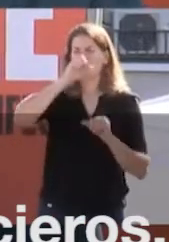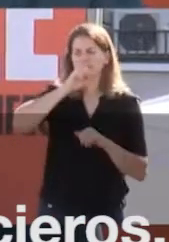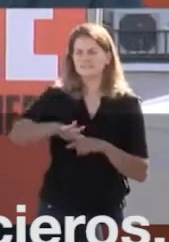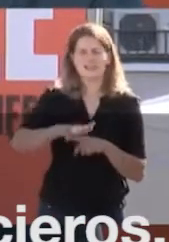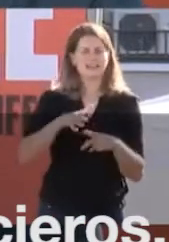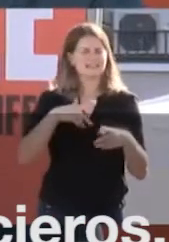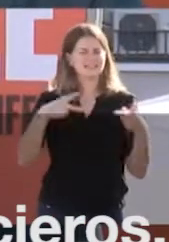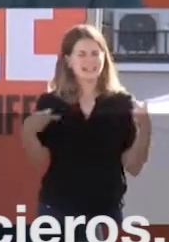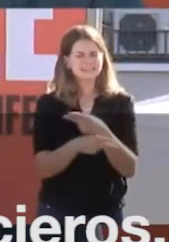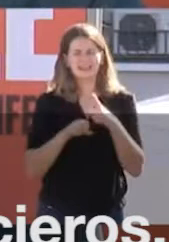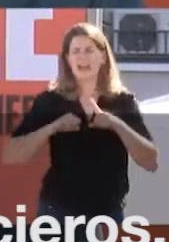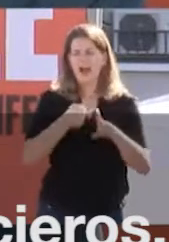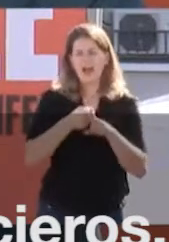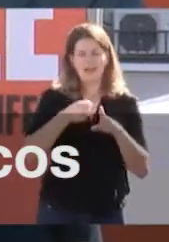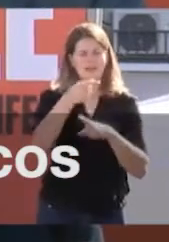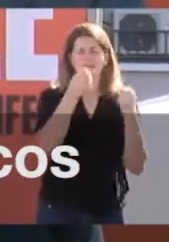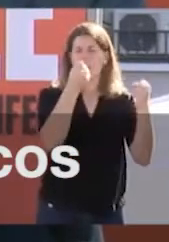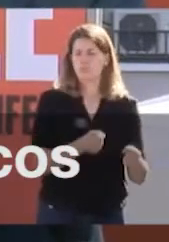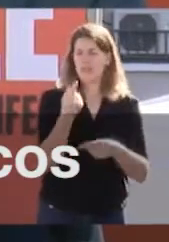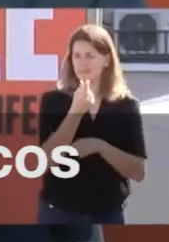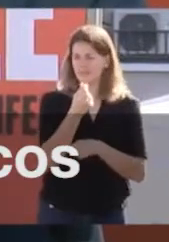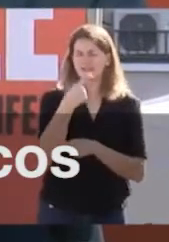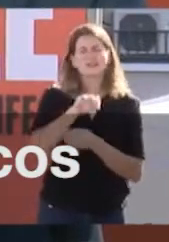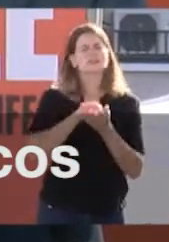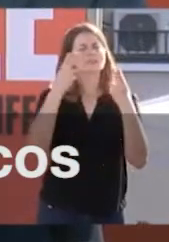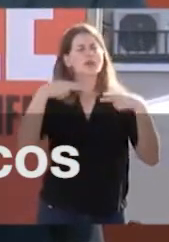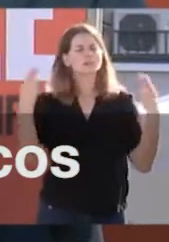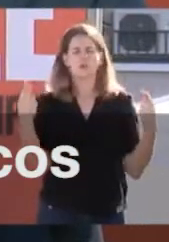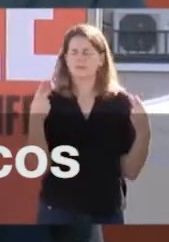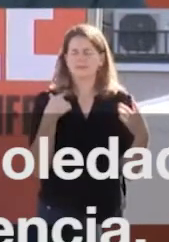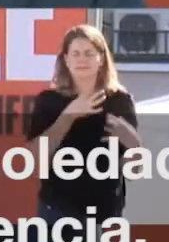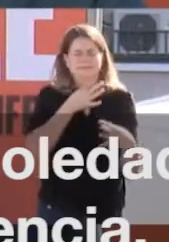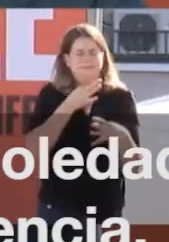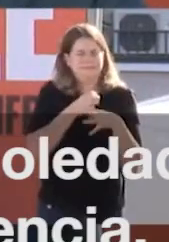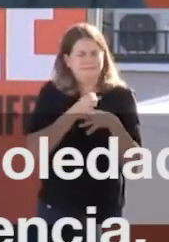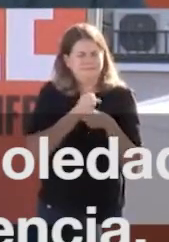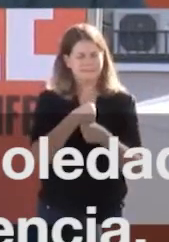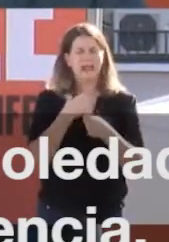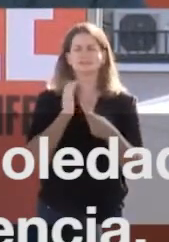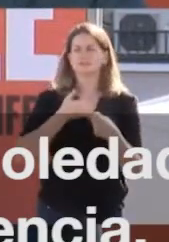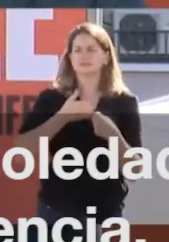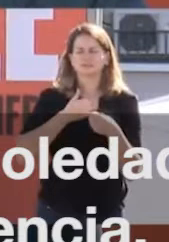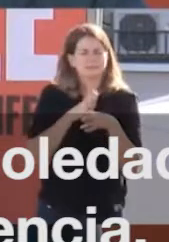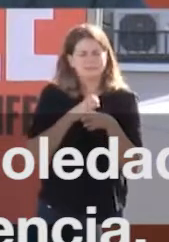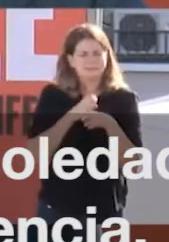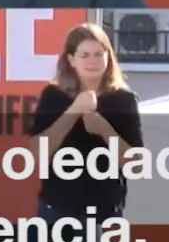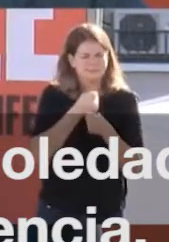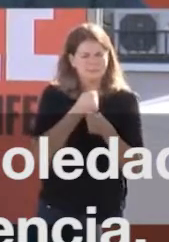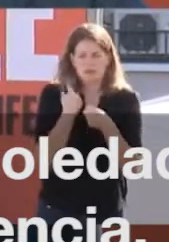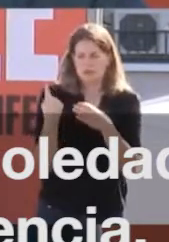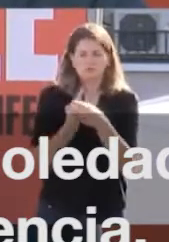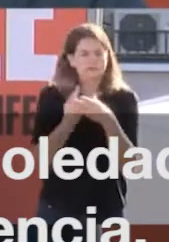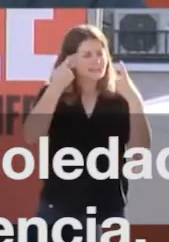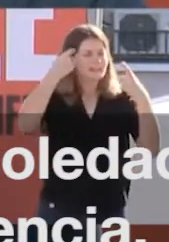i d'abusos per part dels poders financers. Tenim uns serveis públics que estan als límit. Estem als ajuntaments pràcticament en soledat